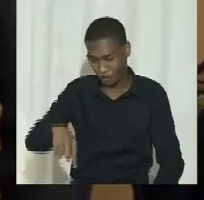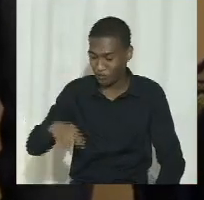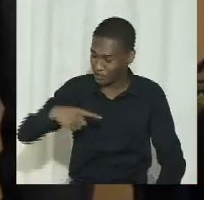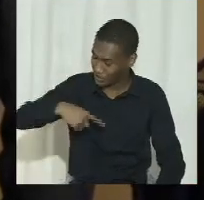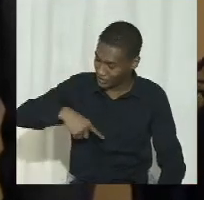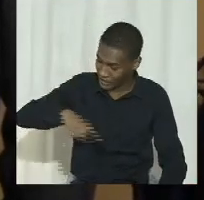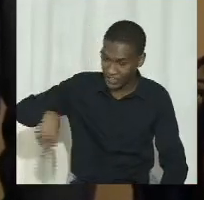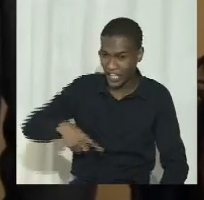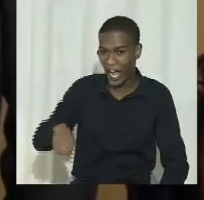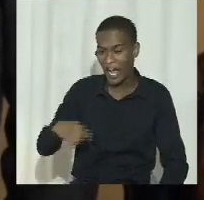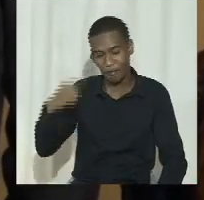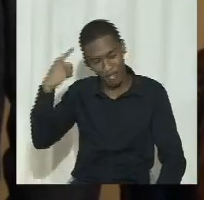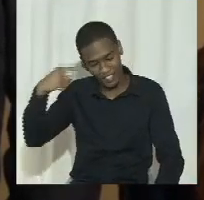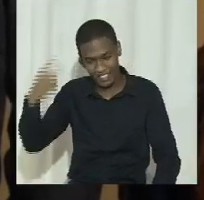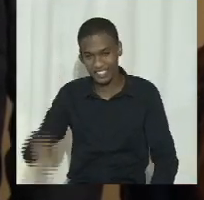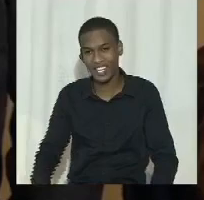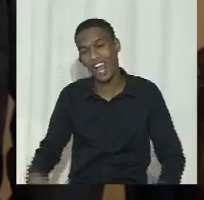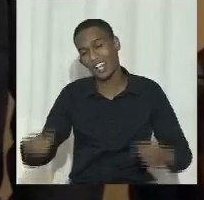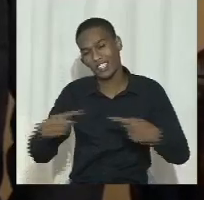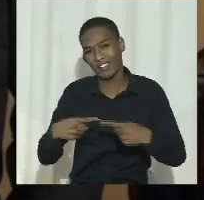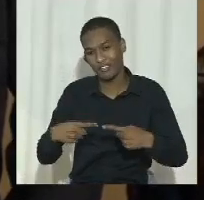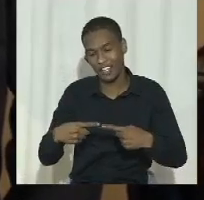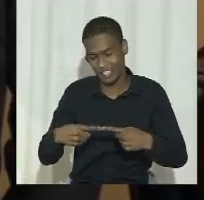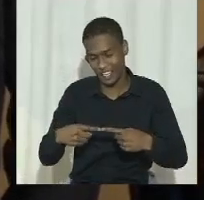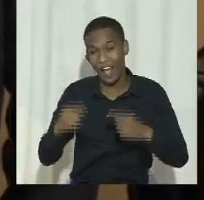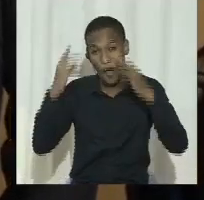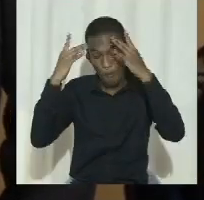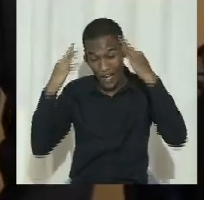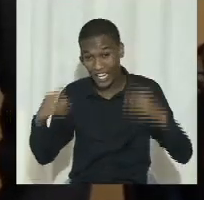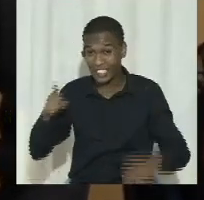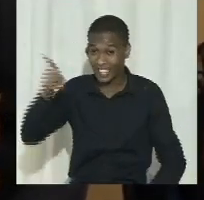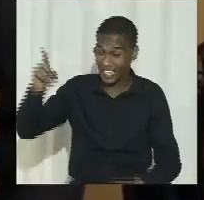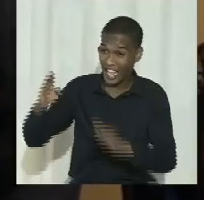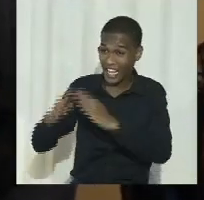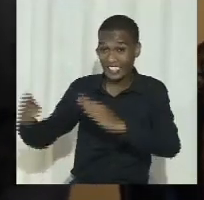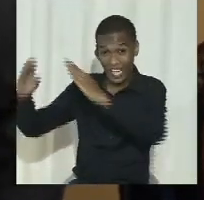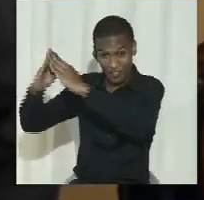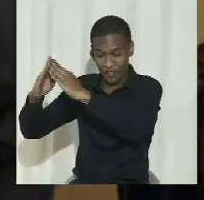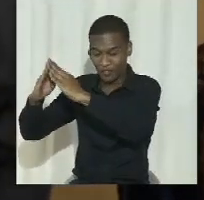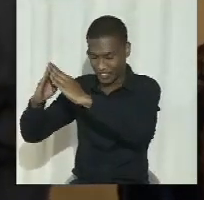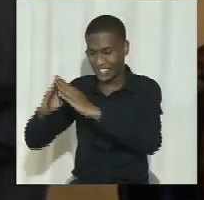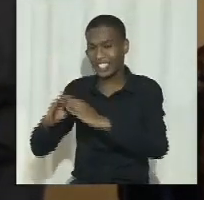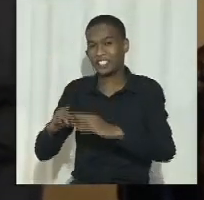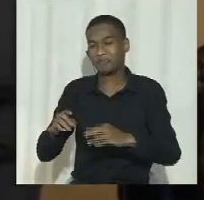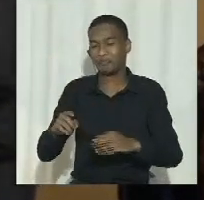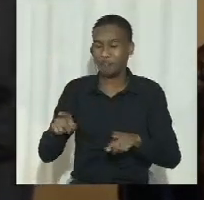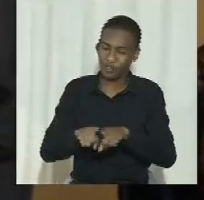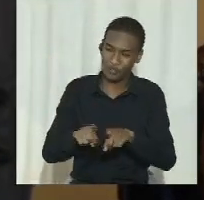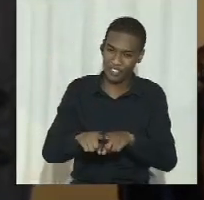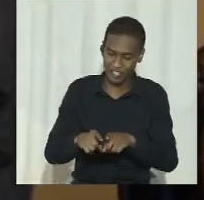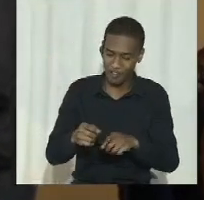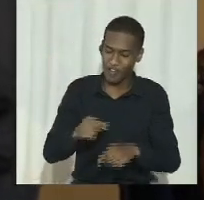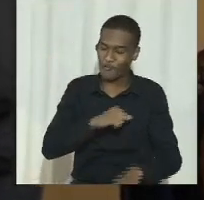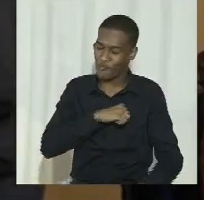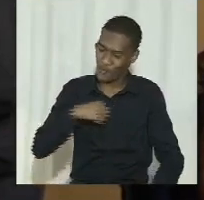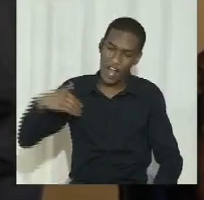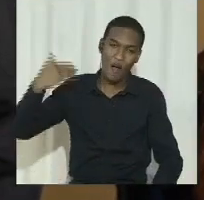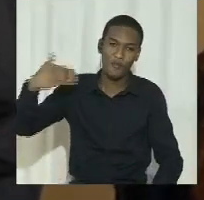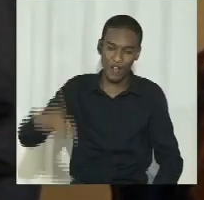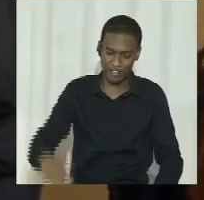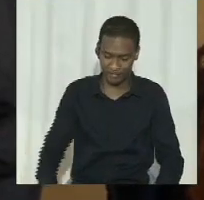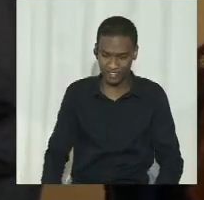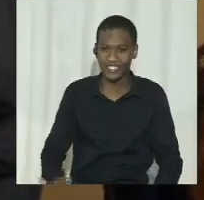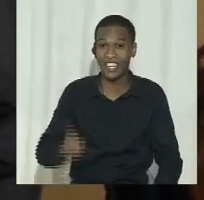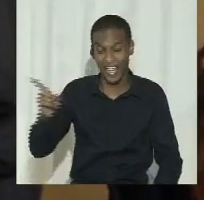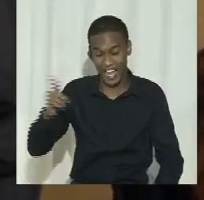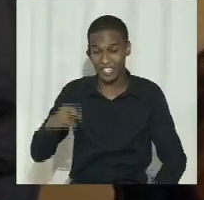dia fa ny moa izany tsy mbola atao ilay mariage am-piangonana fa ilay soatra ihany atao androany dia vitany any amin'ny restaurant dia